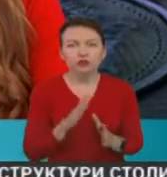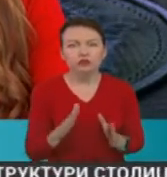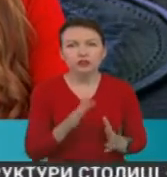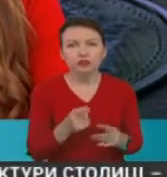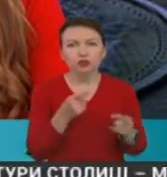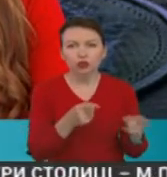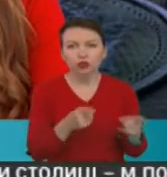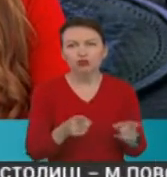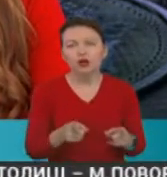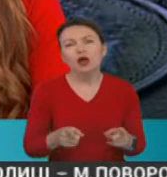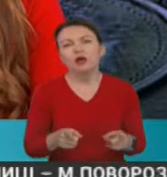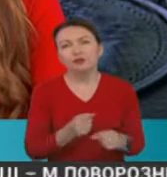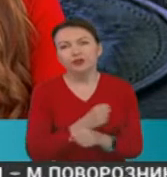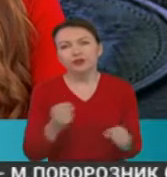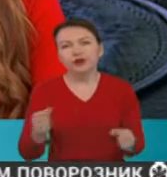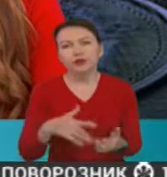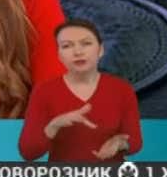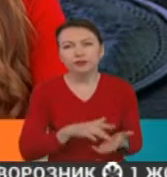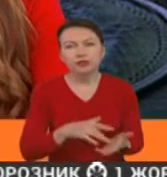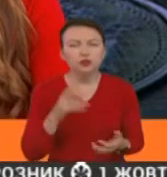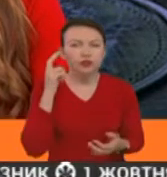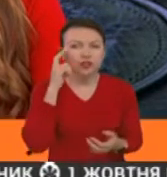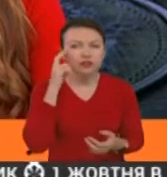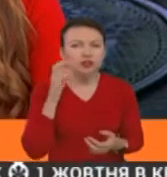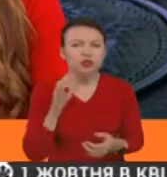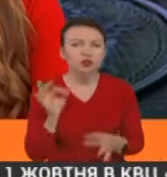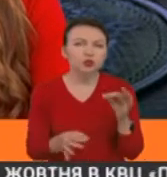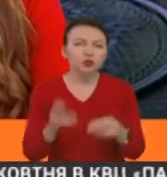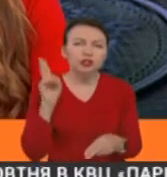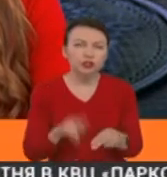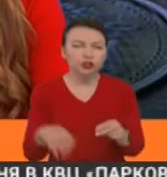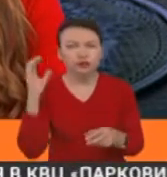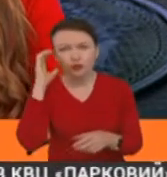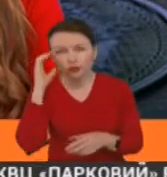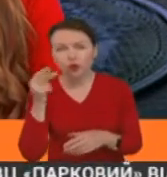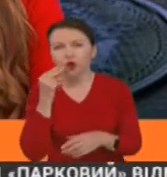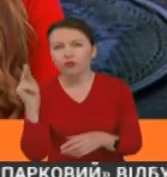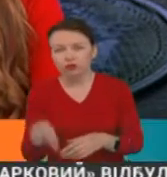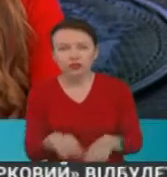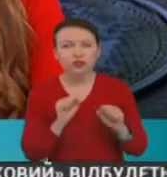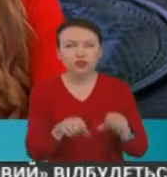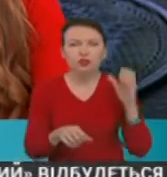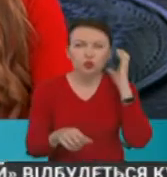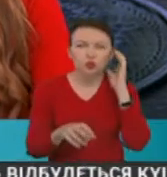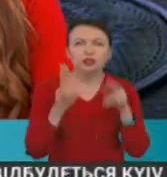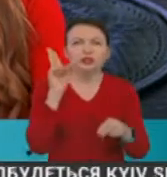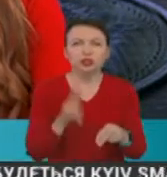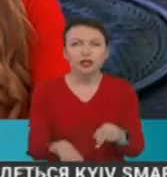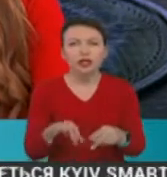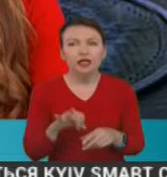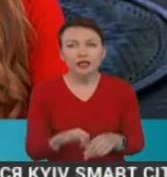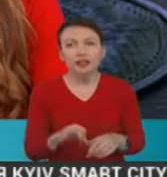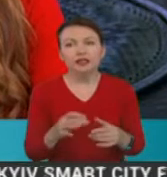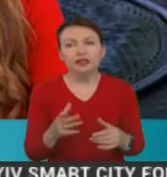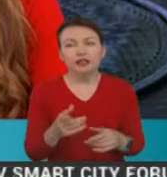підірвати міст метро у Києві. Суд закінчив заслуховування сторін, обвинувачень та захисту і